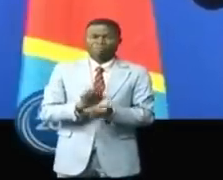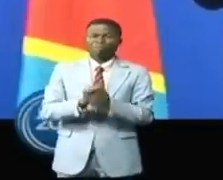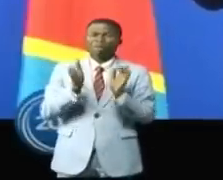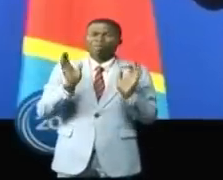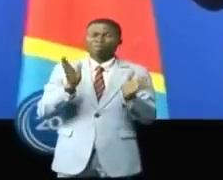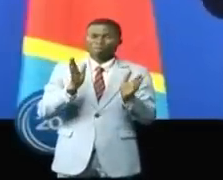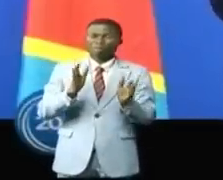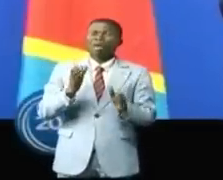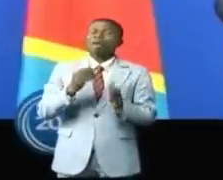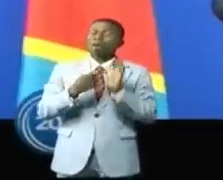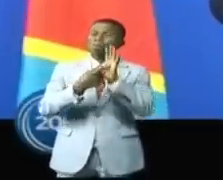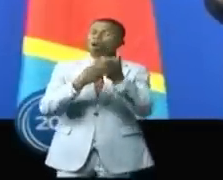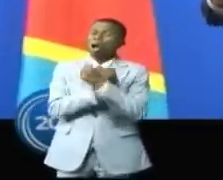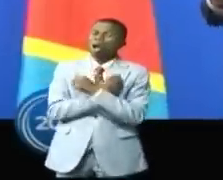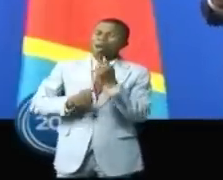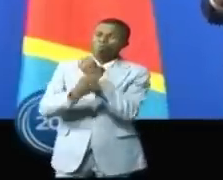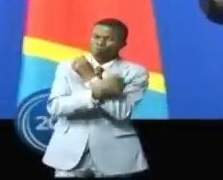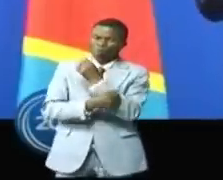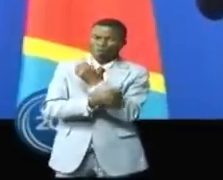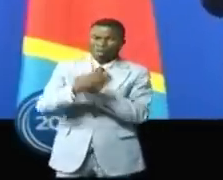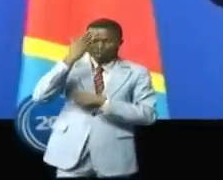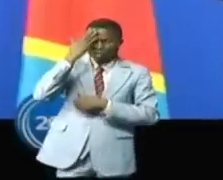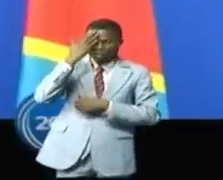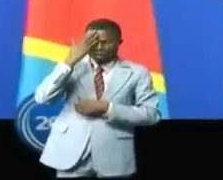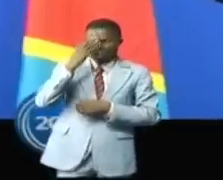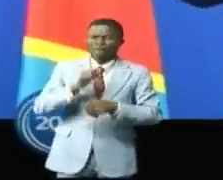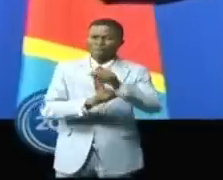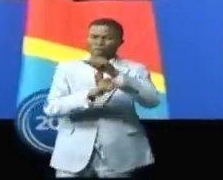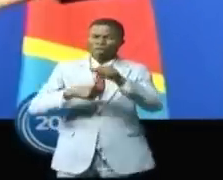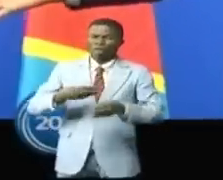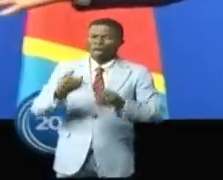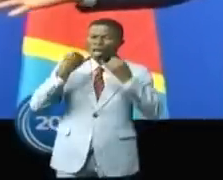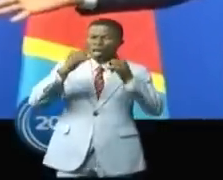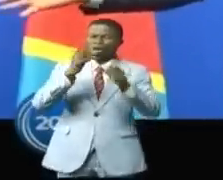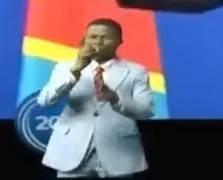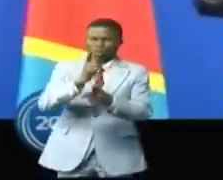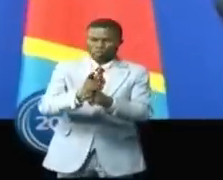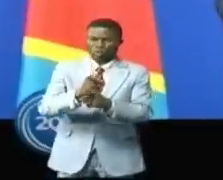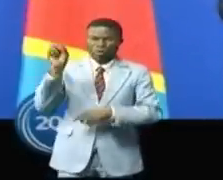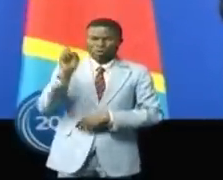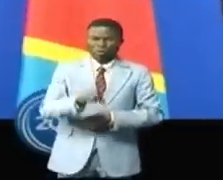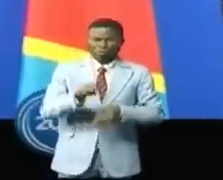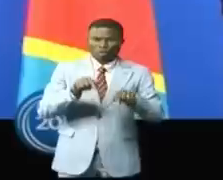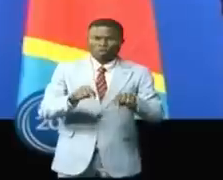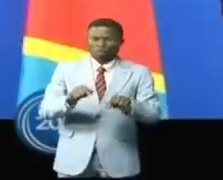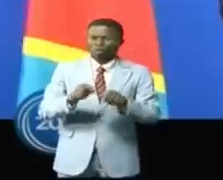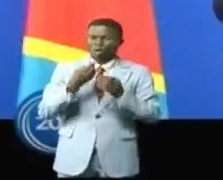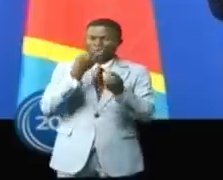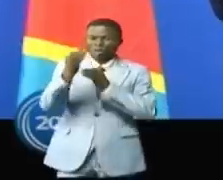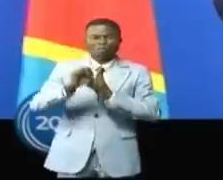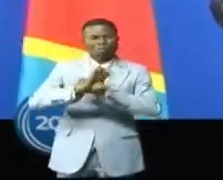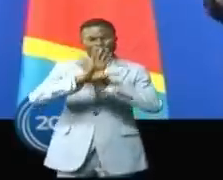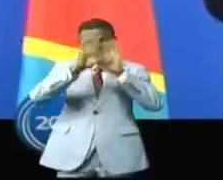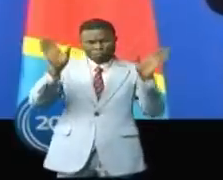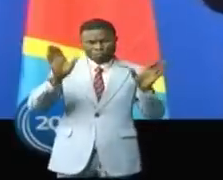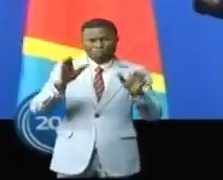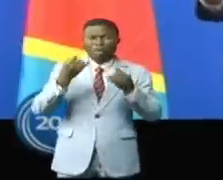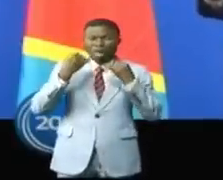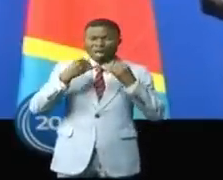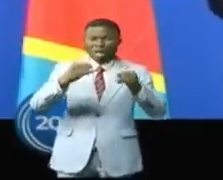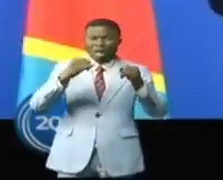devoir patriotique et comptez sur nous pour vous apporter les informations, comme nous sommes venus aujourd'hui en toute transparence. Mais les